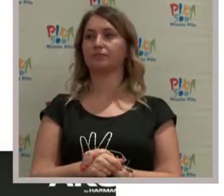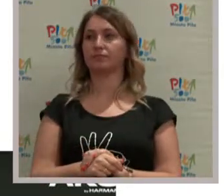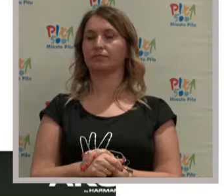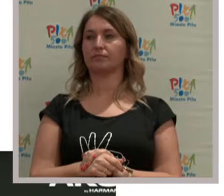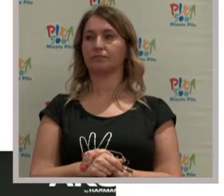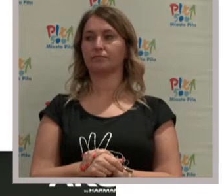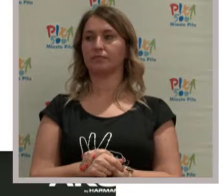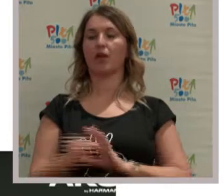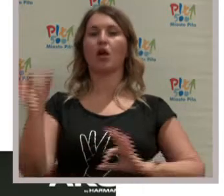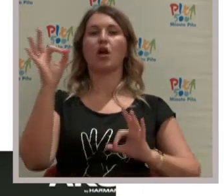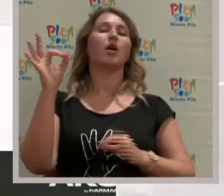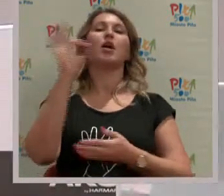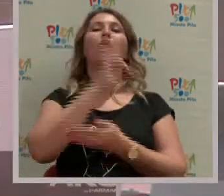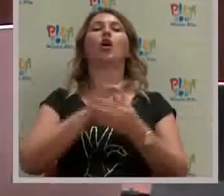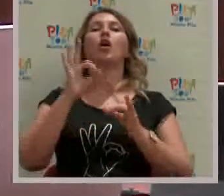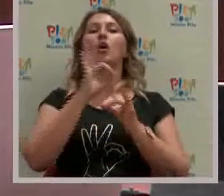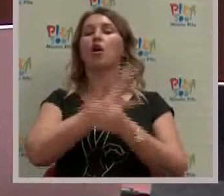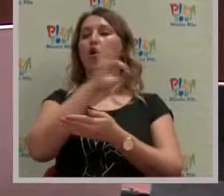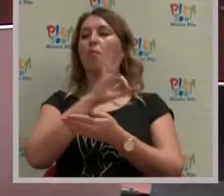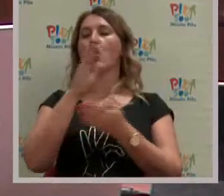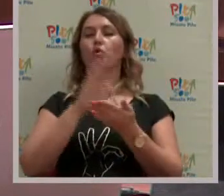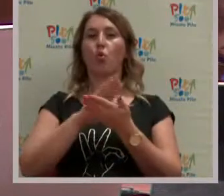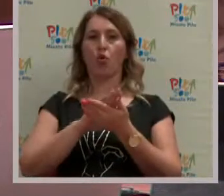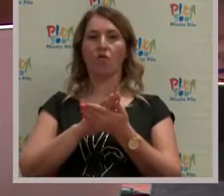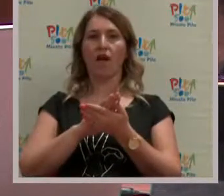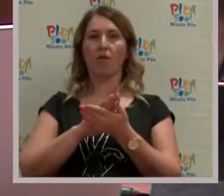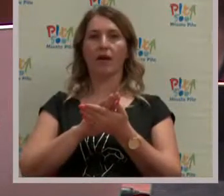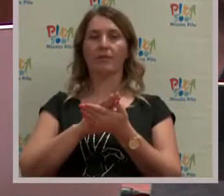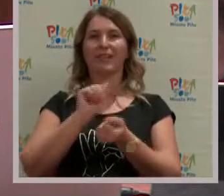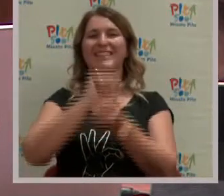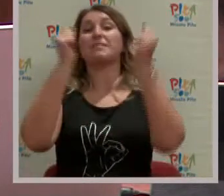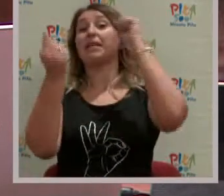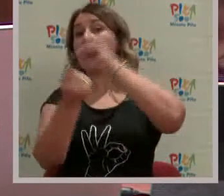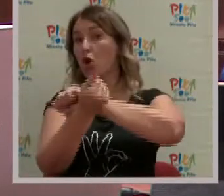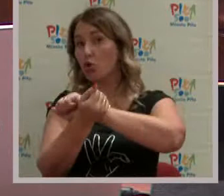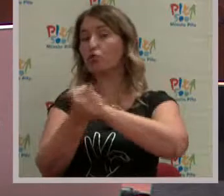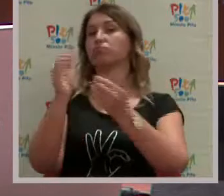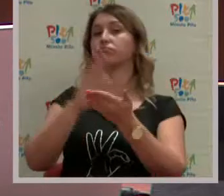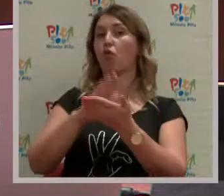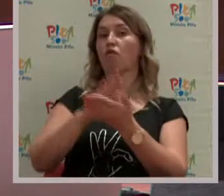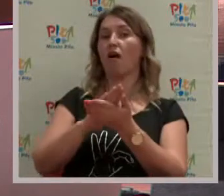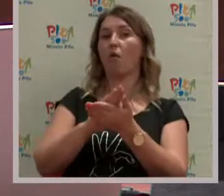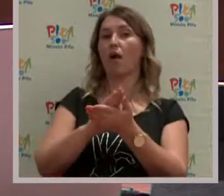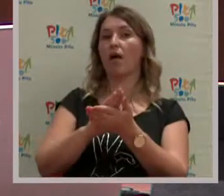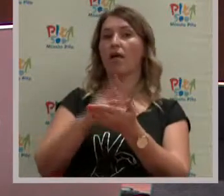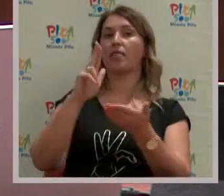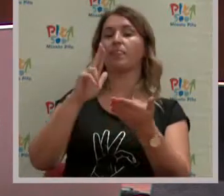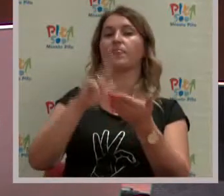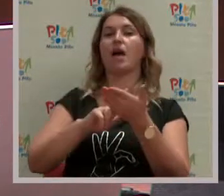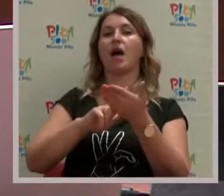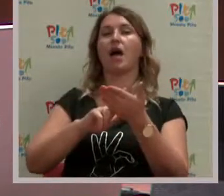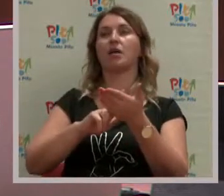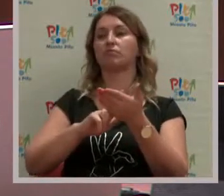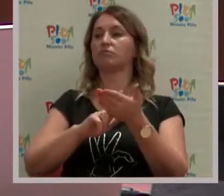jest to projekt uchwały Rady Miasta Piły w sprawie zmiany uchwały budżetowej na 2018 rok druk numer 1052